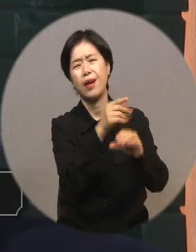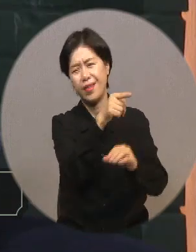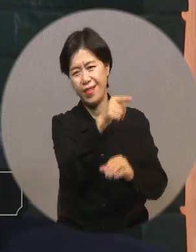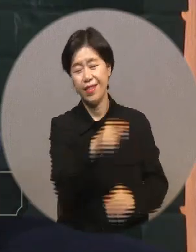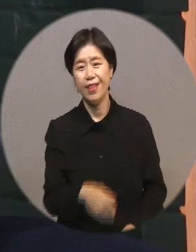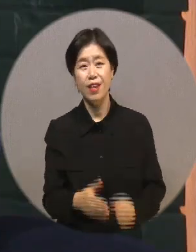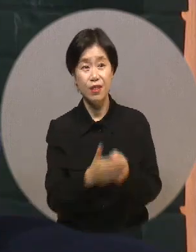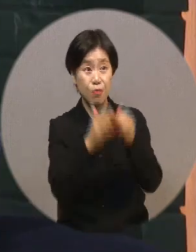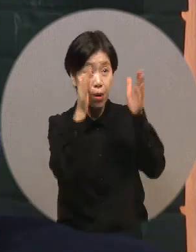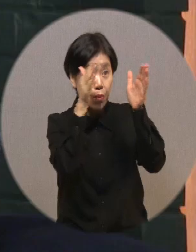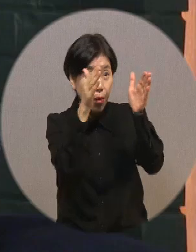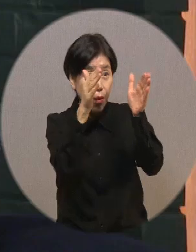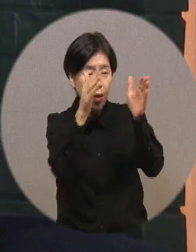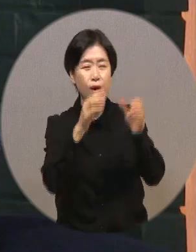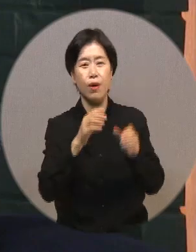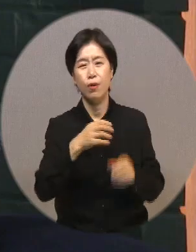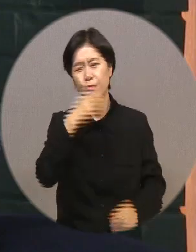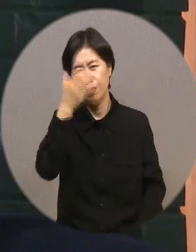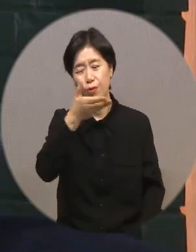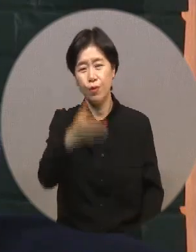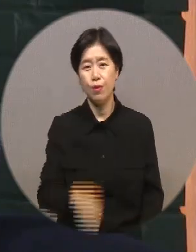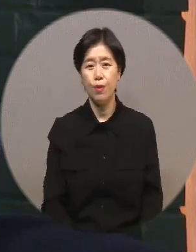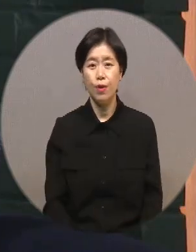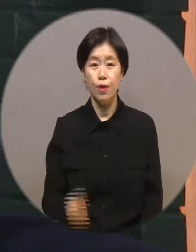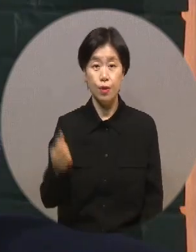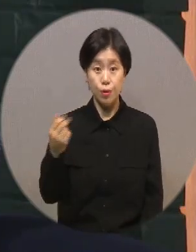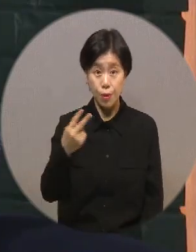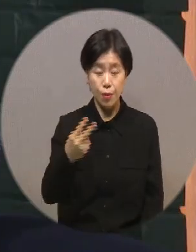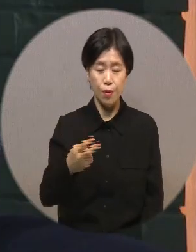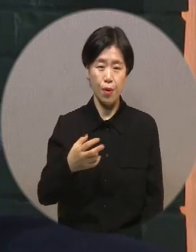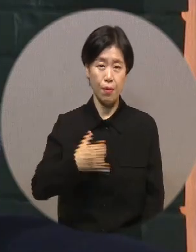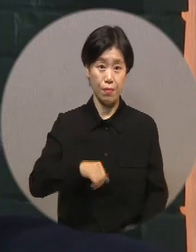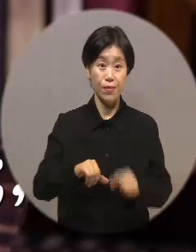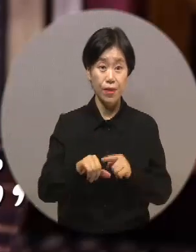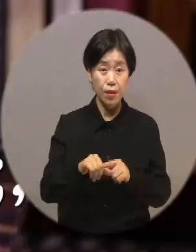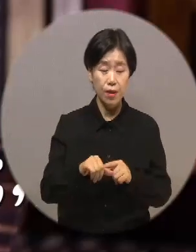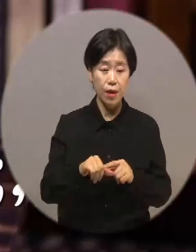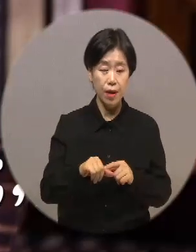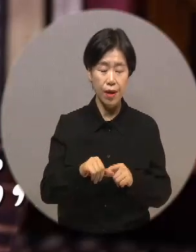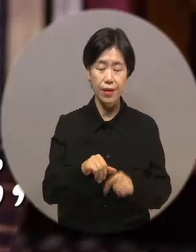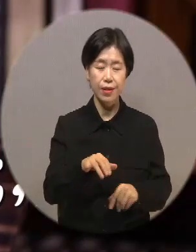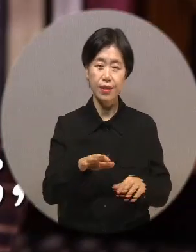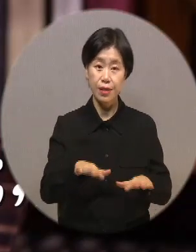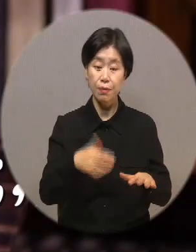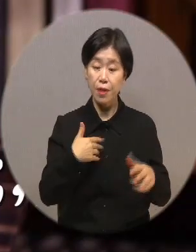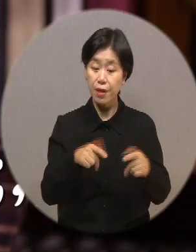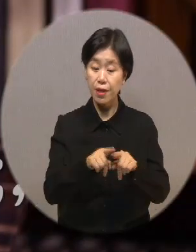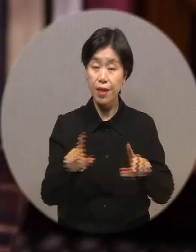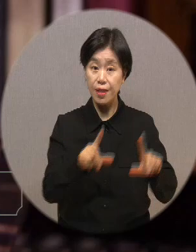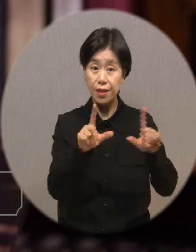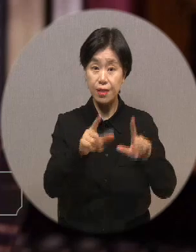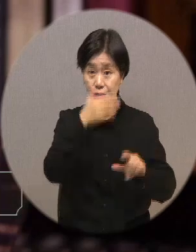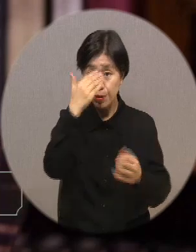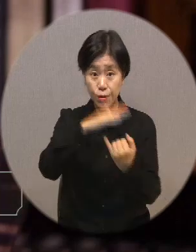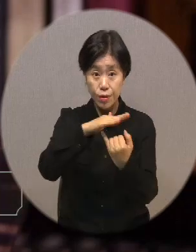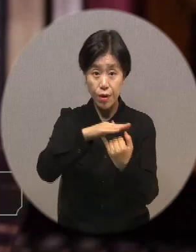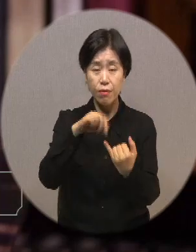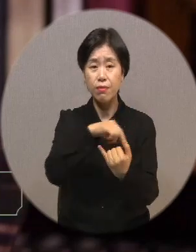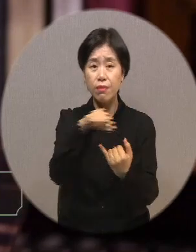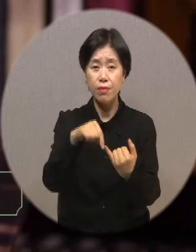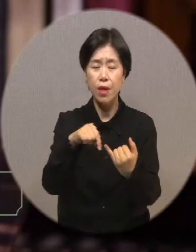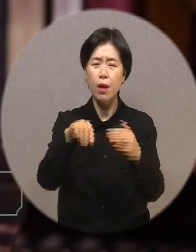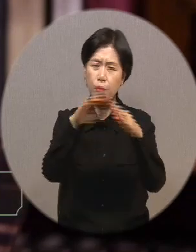돌아가셨어요. 그래서 저희 또 부캐 중에 하나가 종갓집 며느리인데 맏며느리, 그것도 설날과 추석 때 우리 아이들